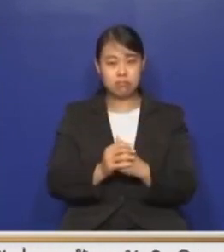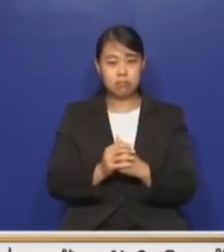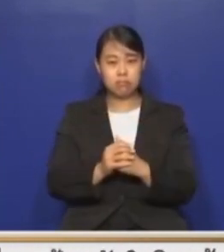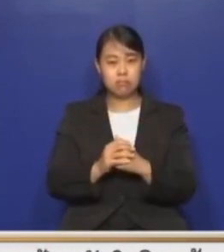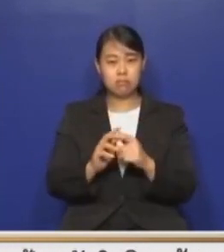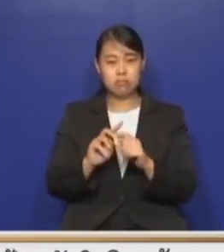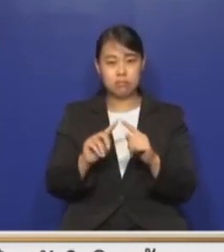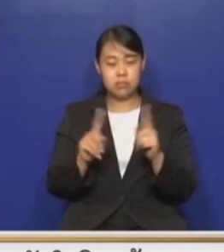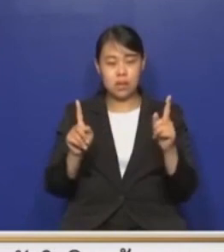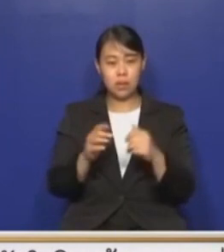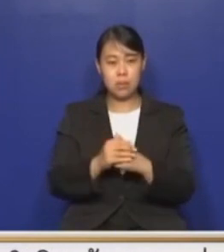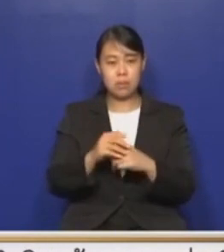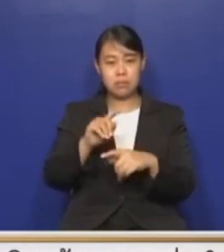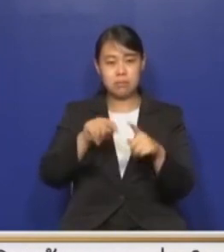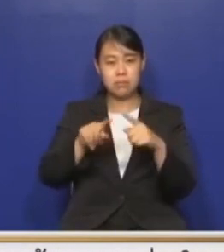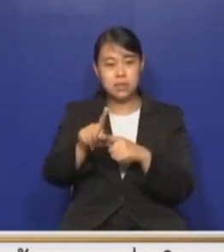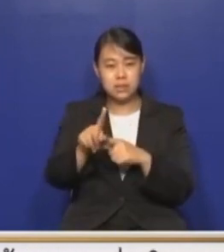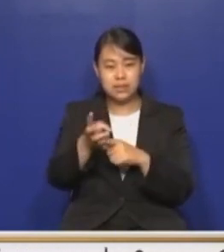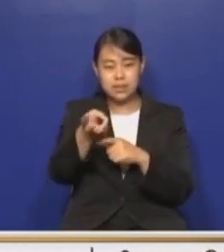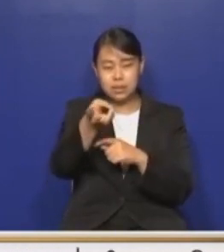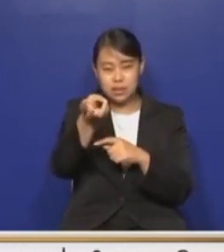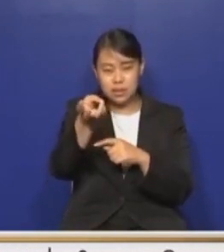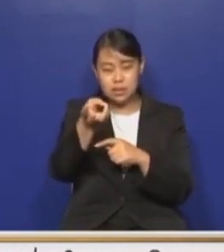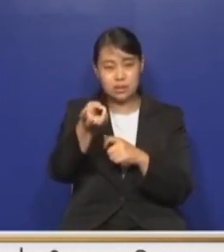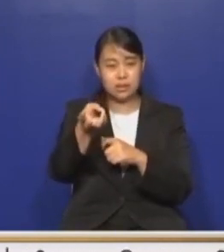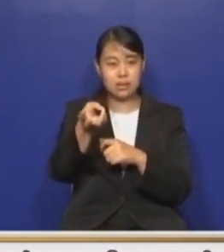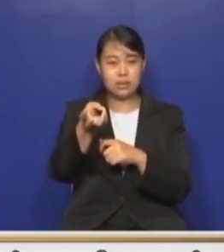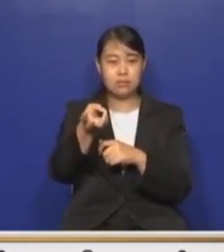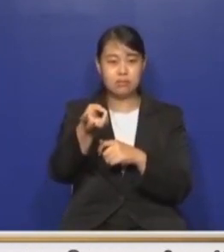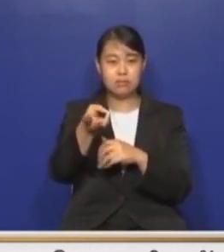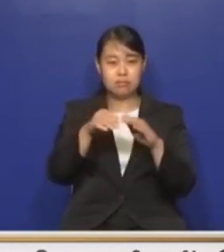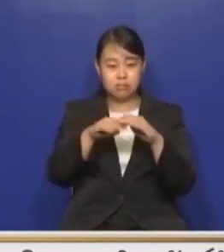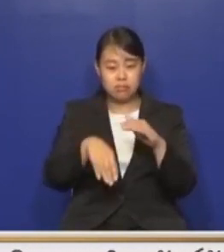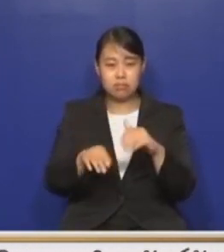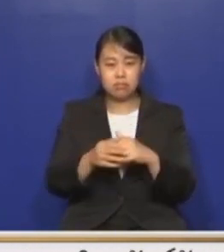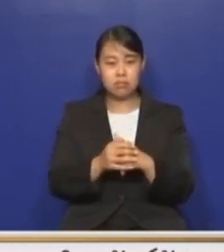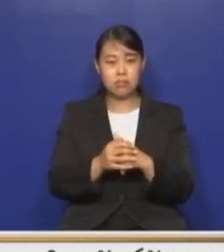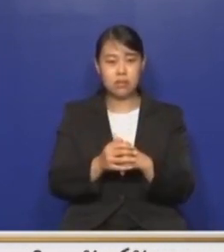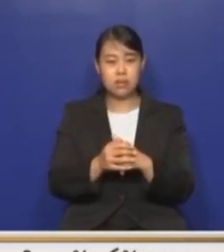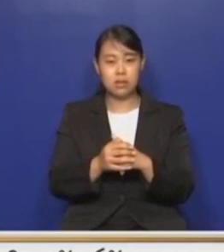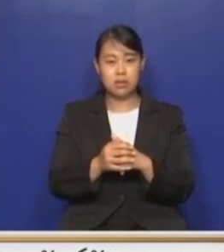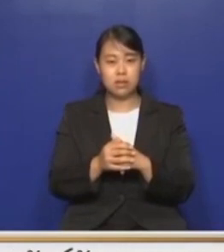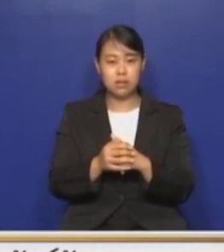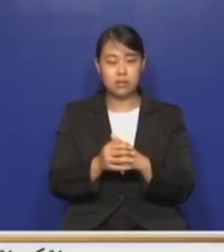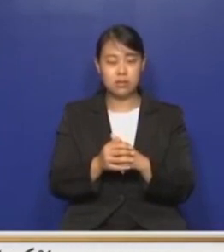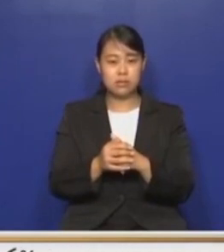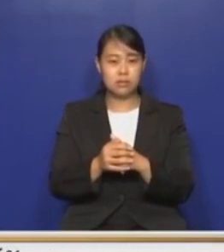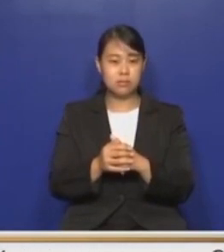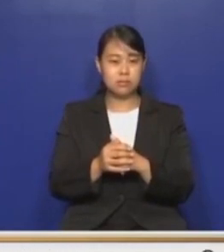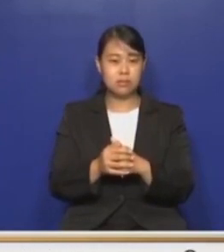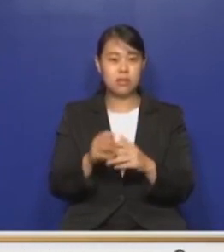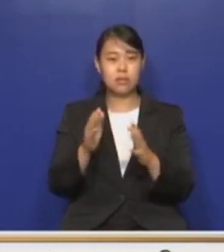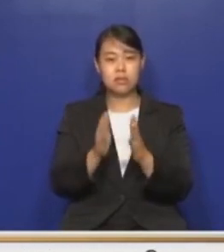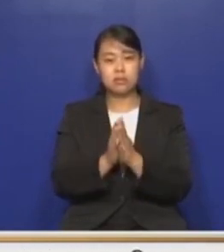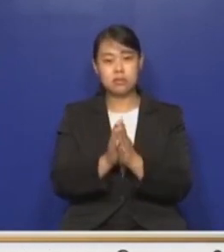สักไม่ถึง 1%ใสิ่งที่เหมือนกับสิ่งที่เขาเรีกวา ในสาษณ